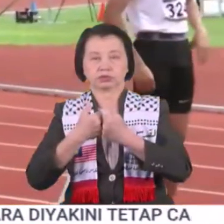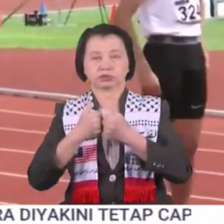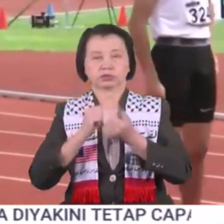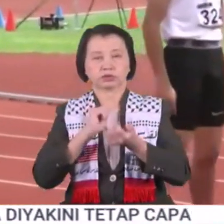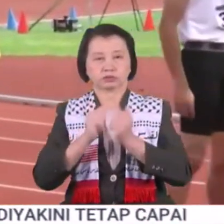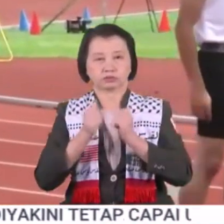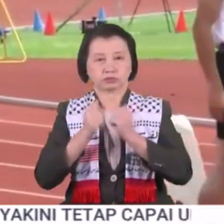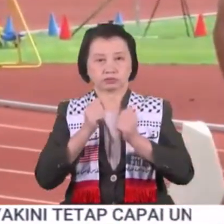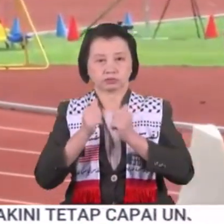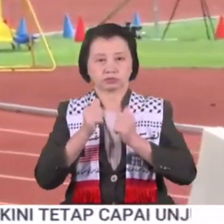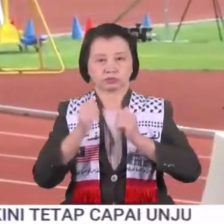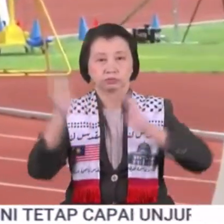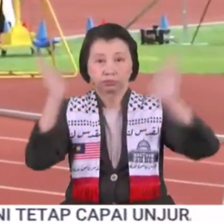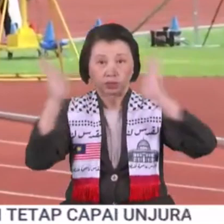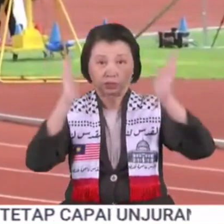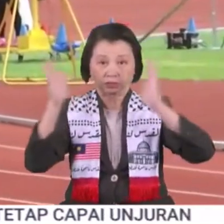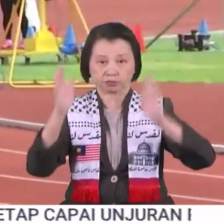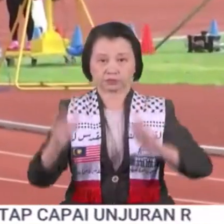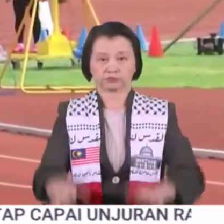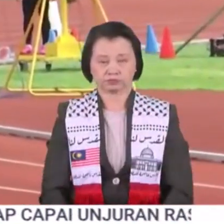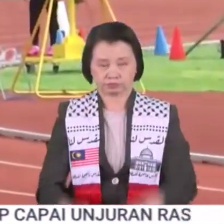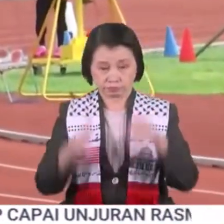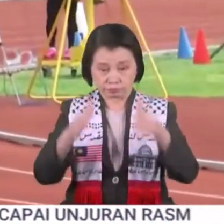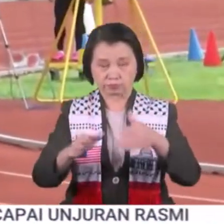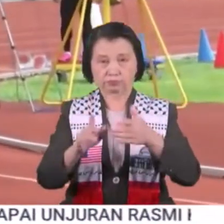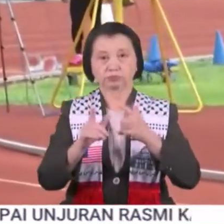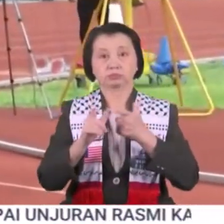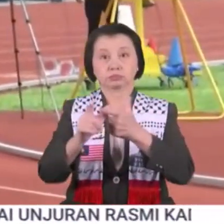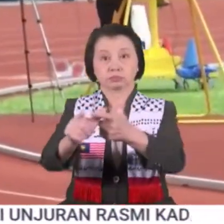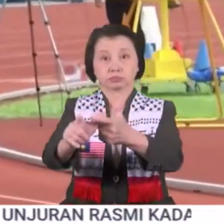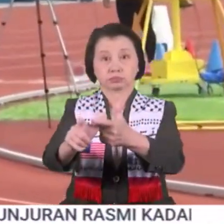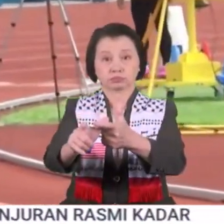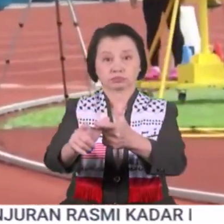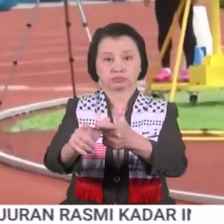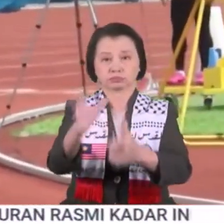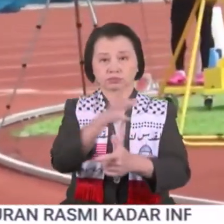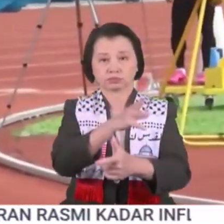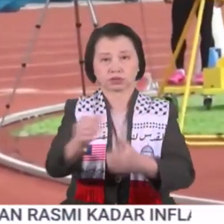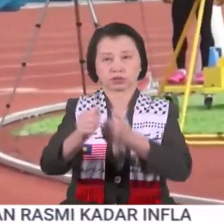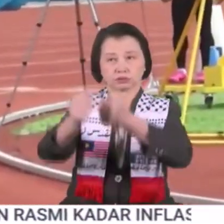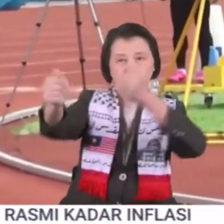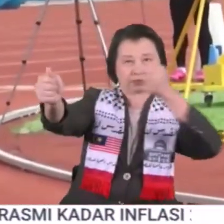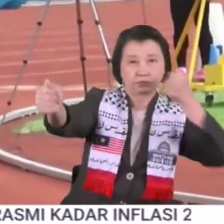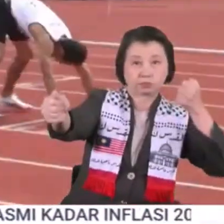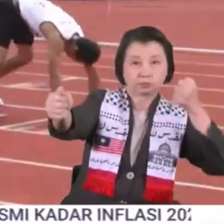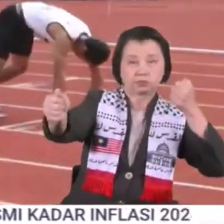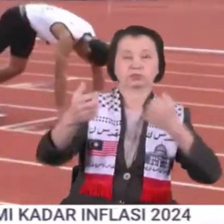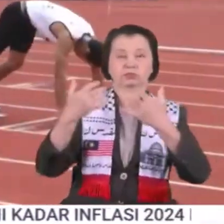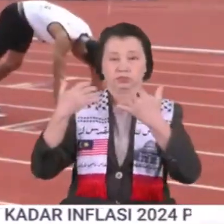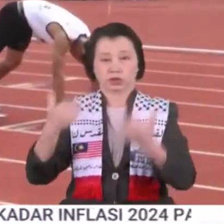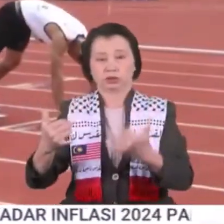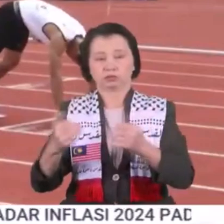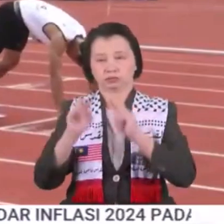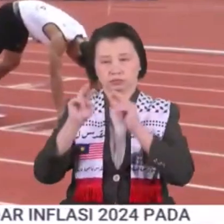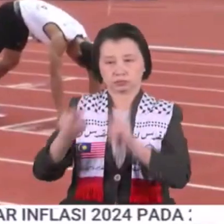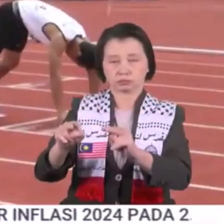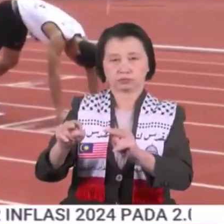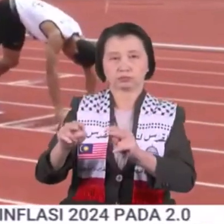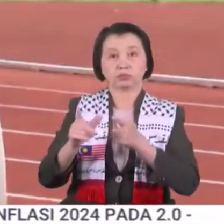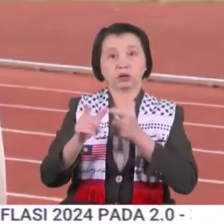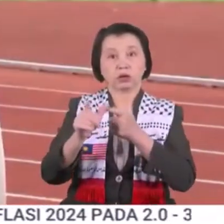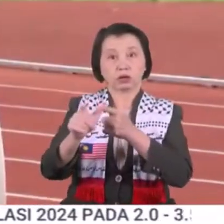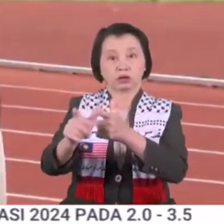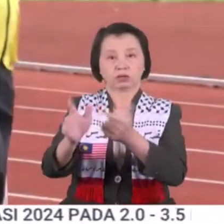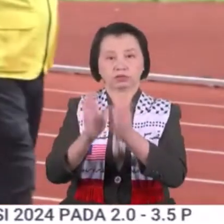Kebangsaan. Antara acara tumpuan adalah olahraga, sukan combat dan memanah. Edisi kali ini juga menyaksikan kem